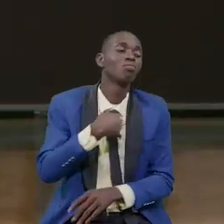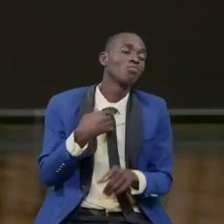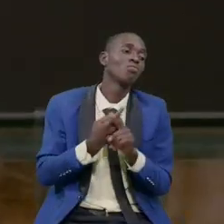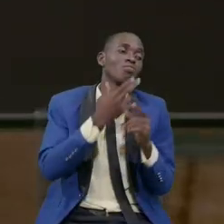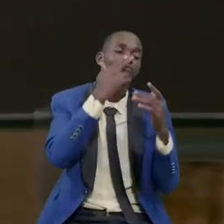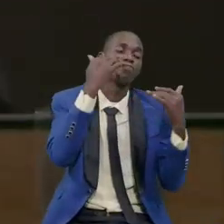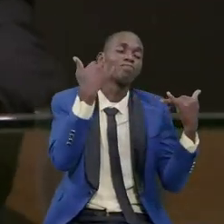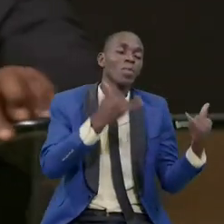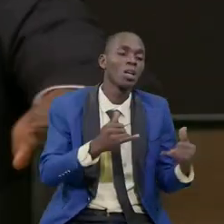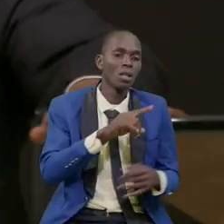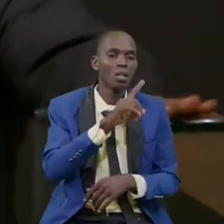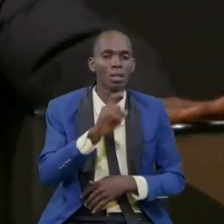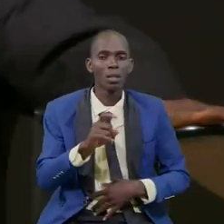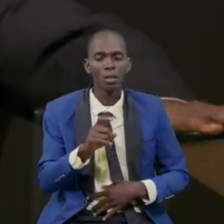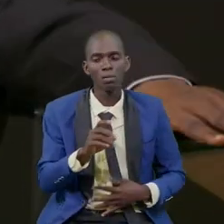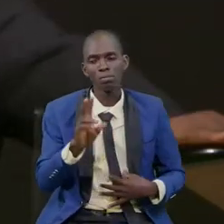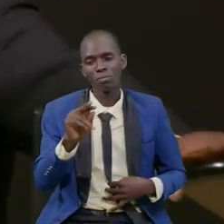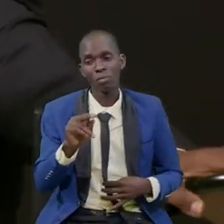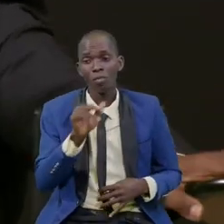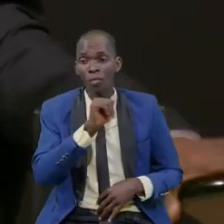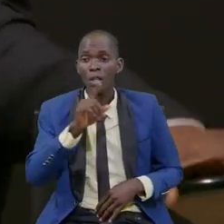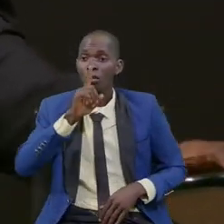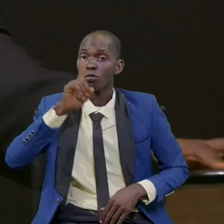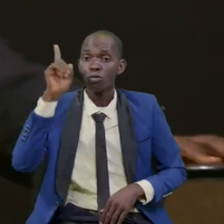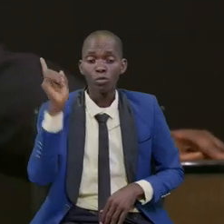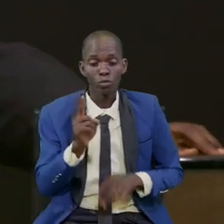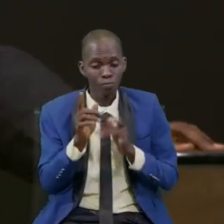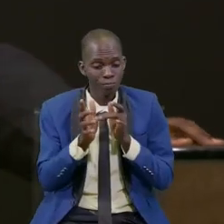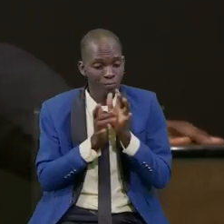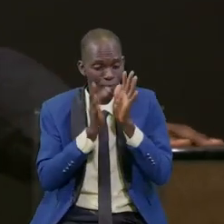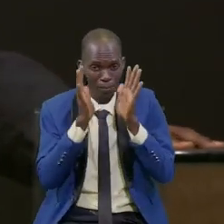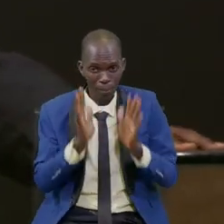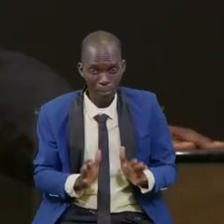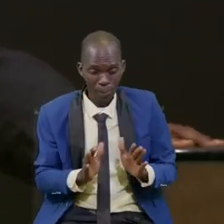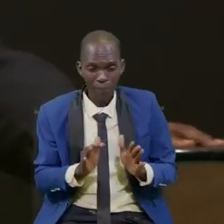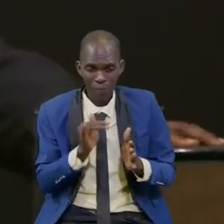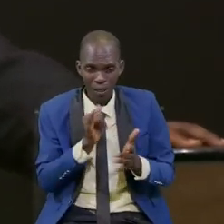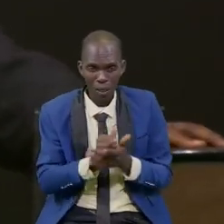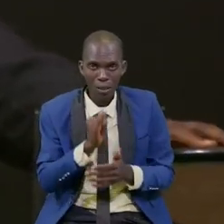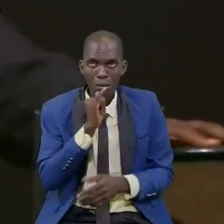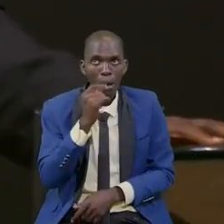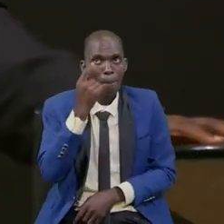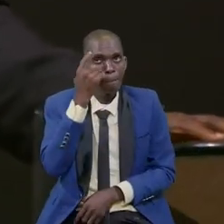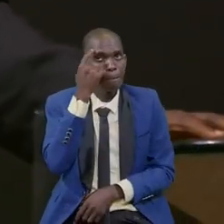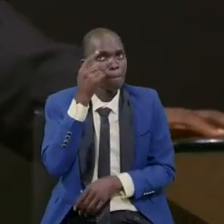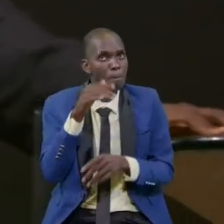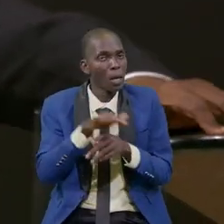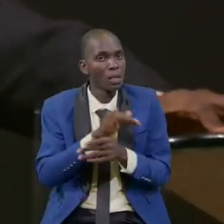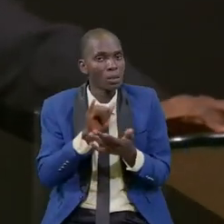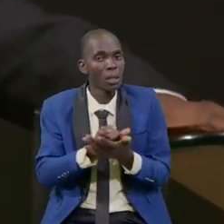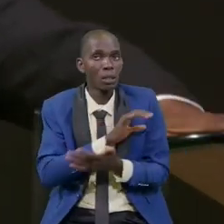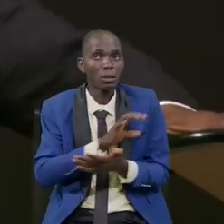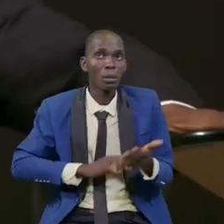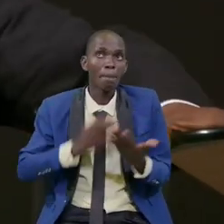plaisanter? Un véritable croyant est conscient que Christ peut venir à tout